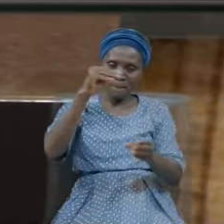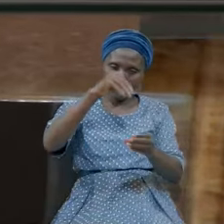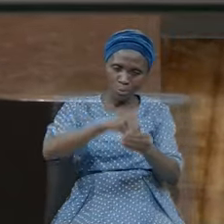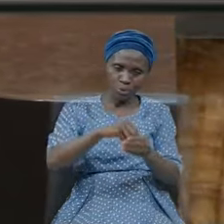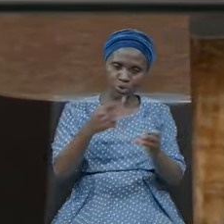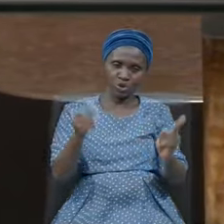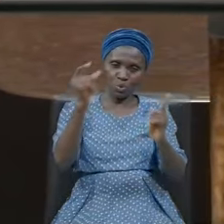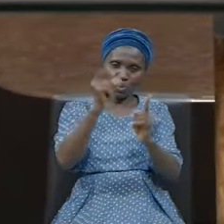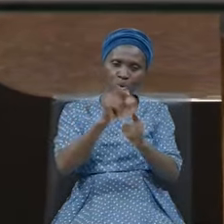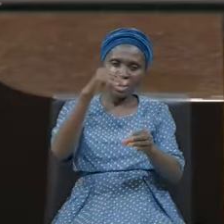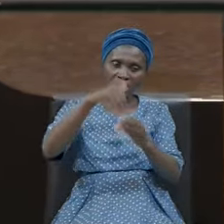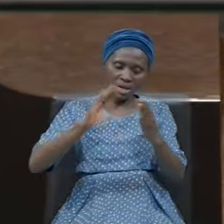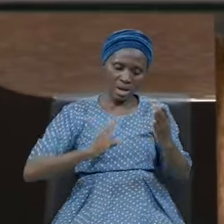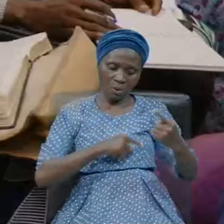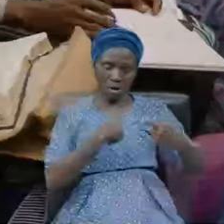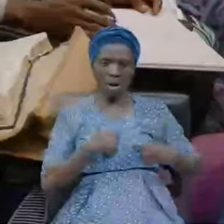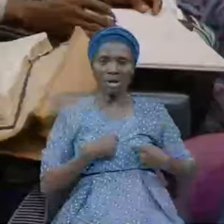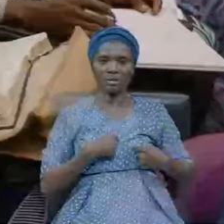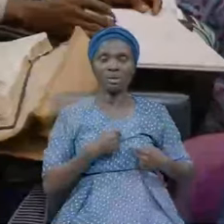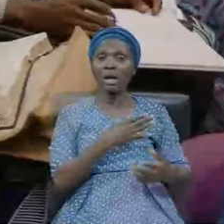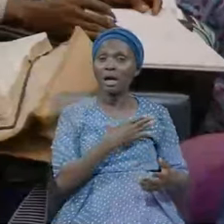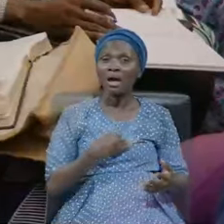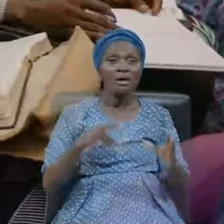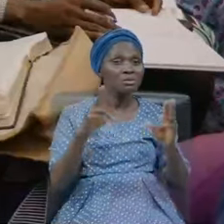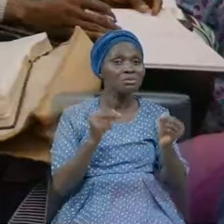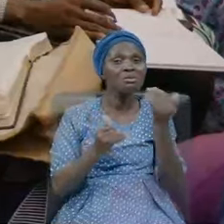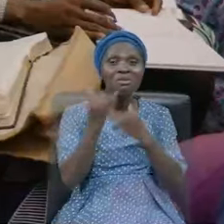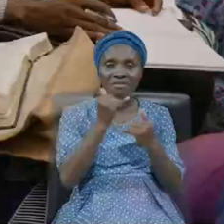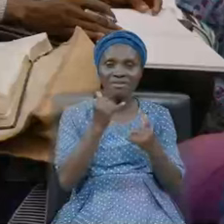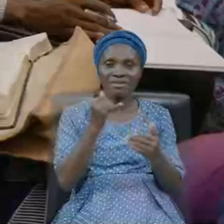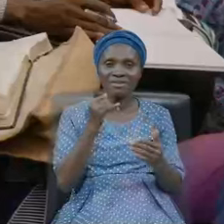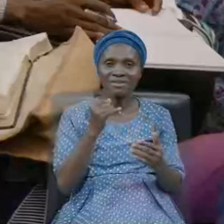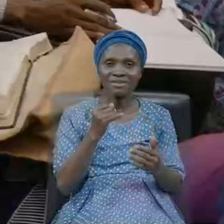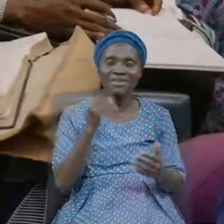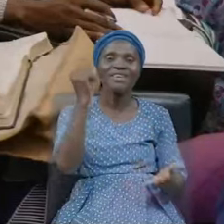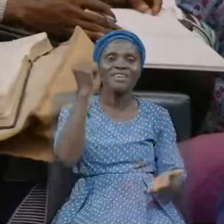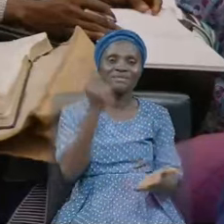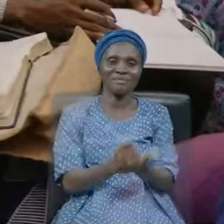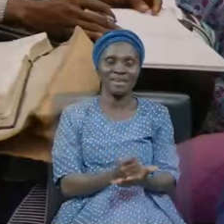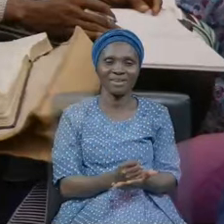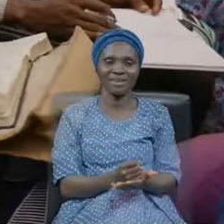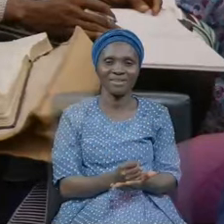cœur. Et pas d'offense. Amen.